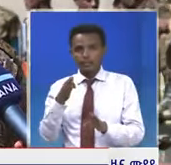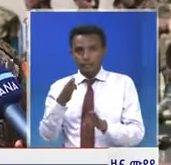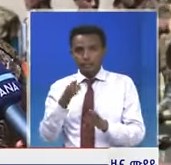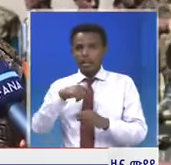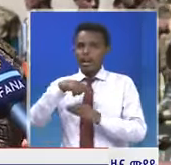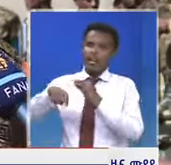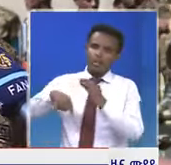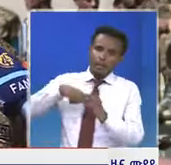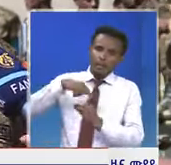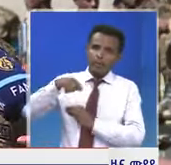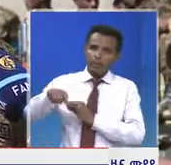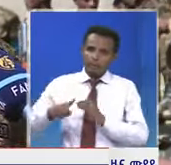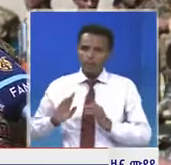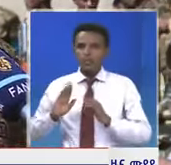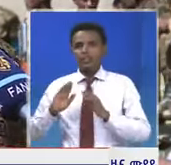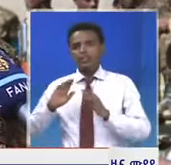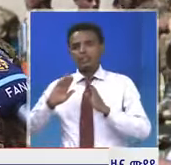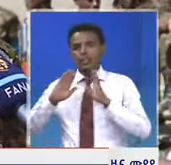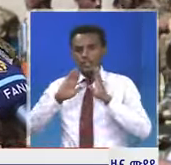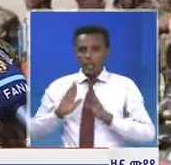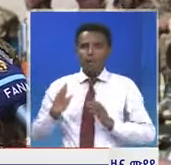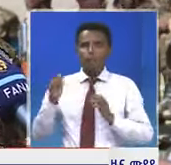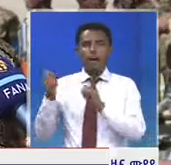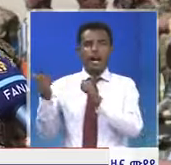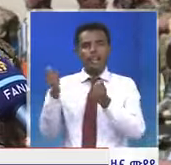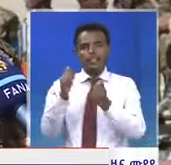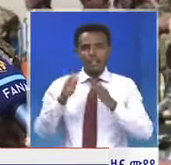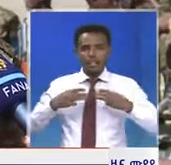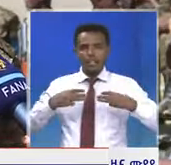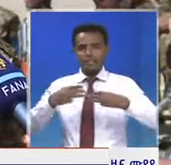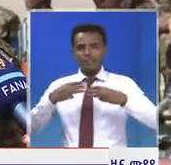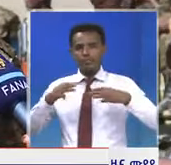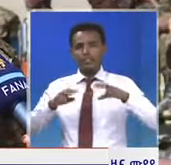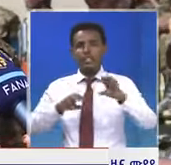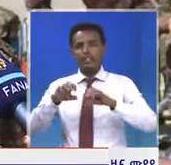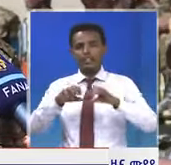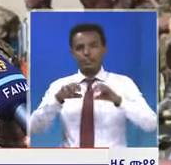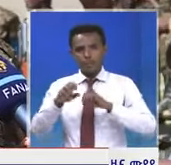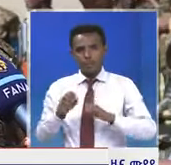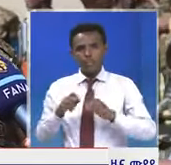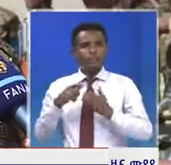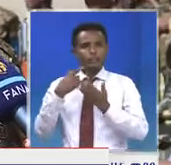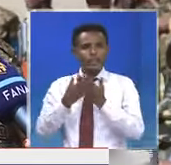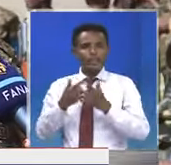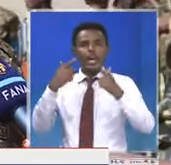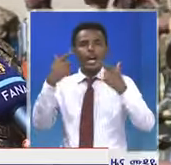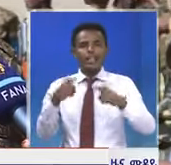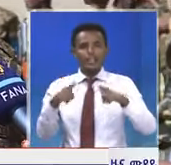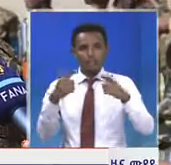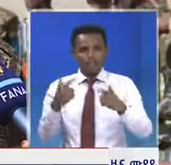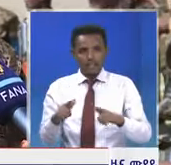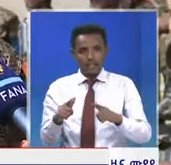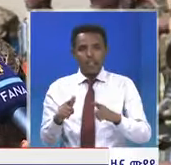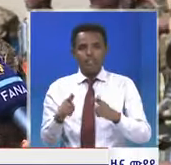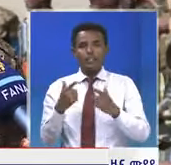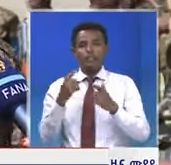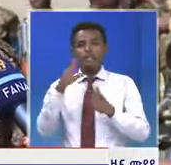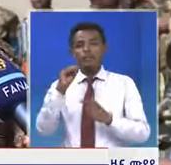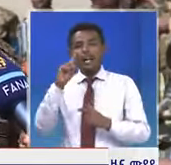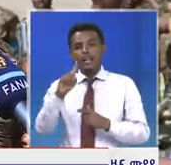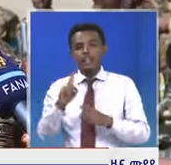አካባቢው የሰላም አየር እንዲተነፍስ አድርጋችኋል። በዚህ አጋጣሚ የ51ኛ ክፍለ